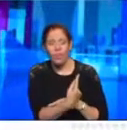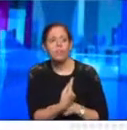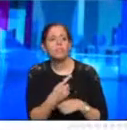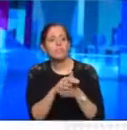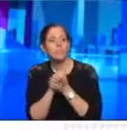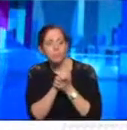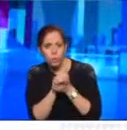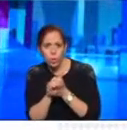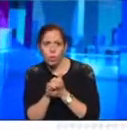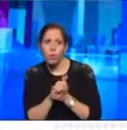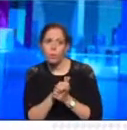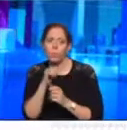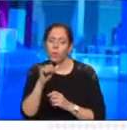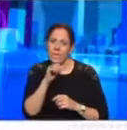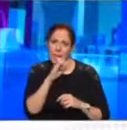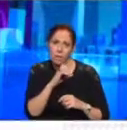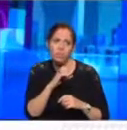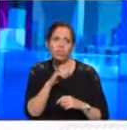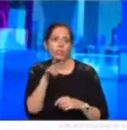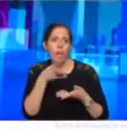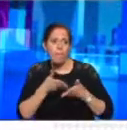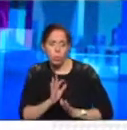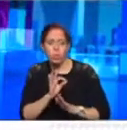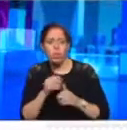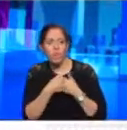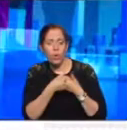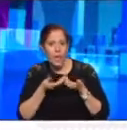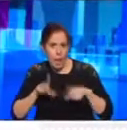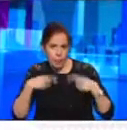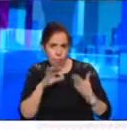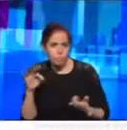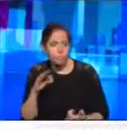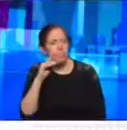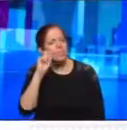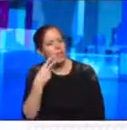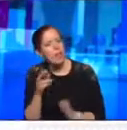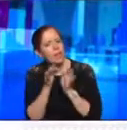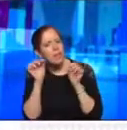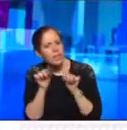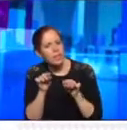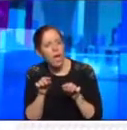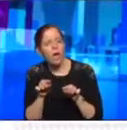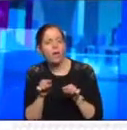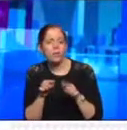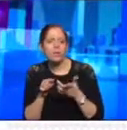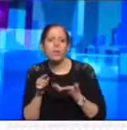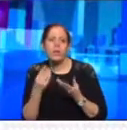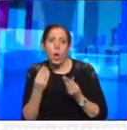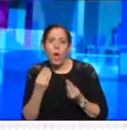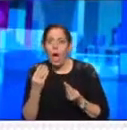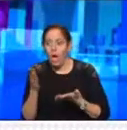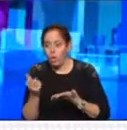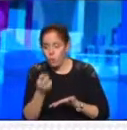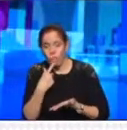בנותיו נאבקות על חייהן. שלום. דנה, אני אתחיל איתך. רגע ההכרעה מתקרב. התרופה